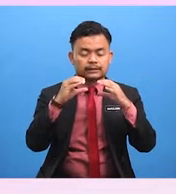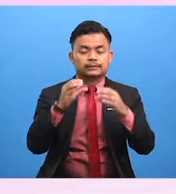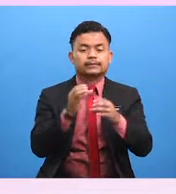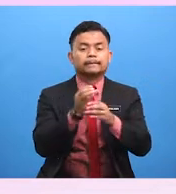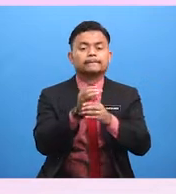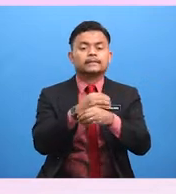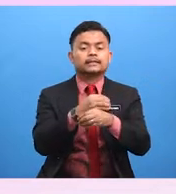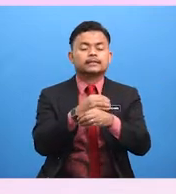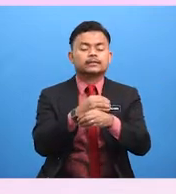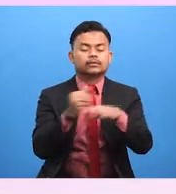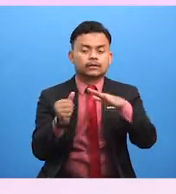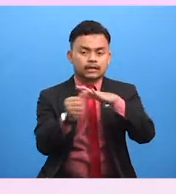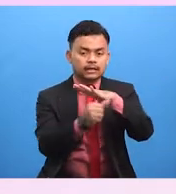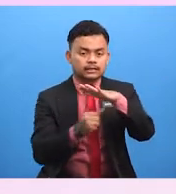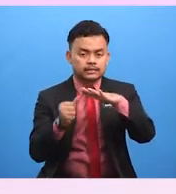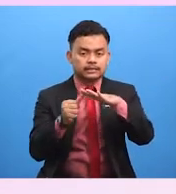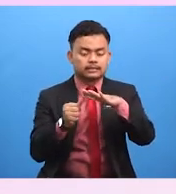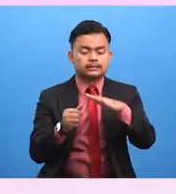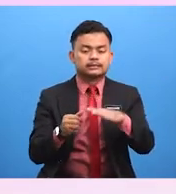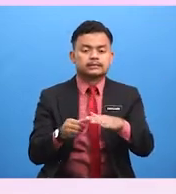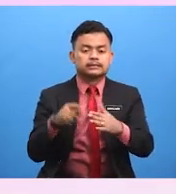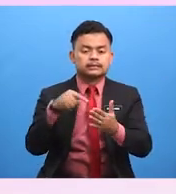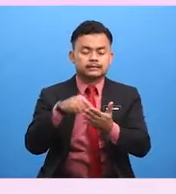bentuk asas tersebut.